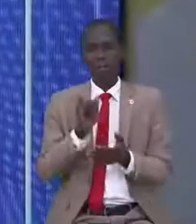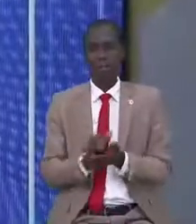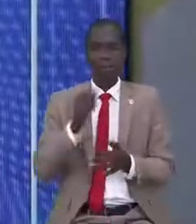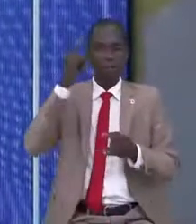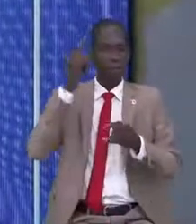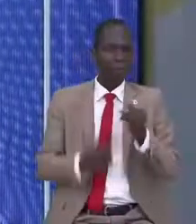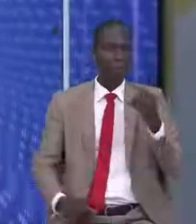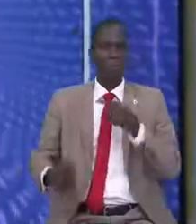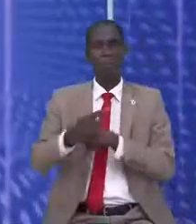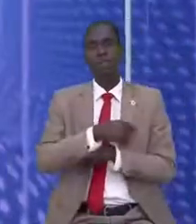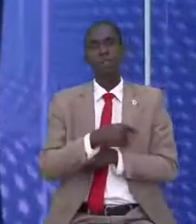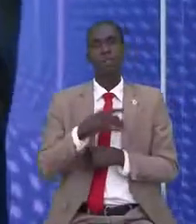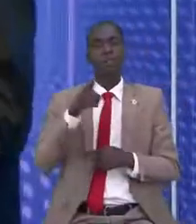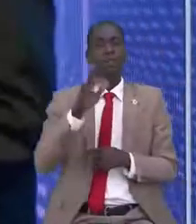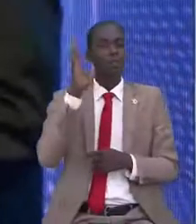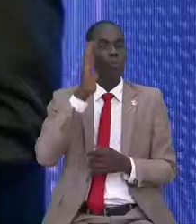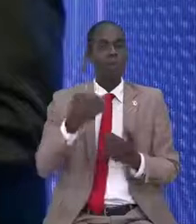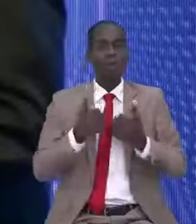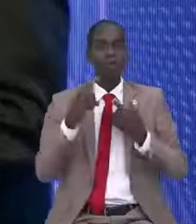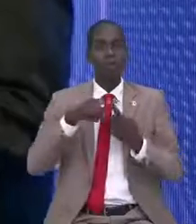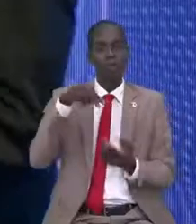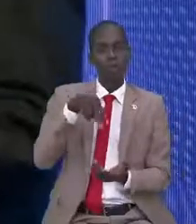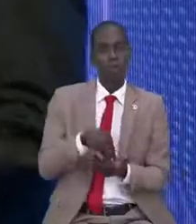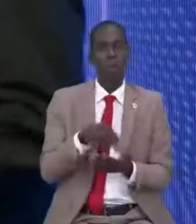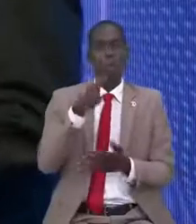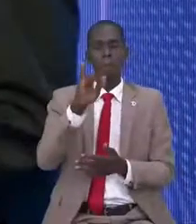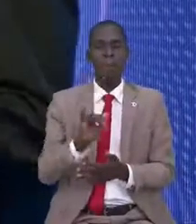se tenir à ce jour-là, il doit se tenir